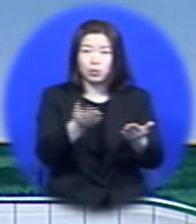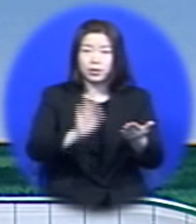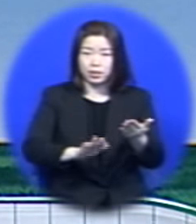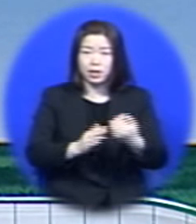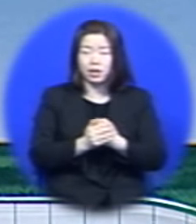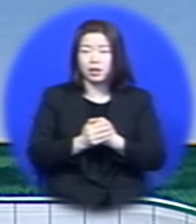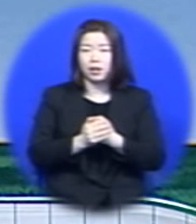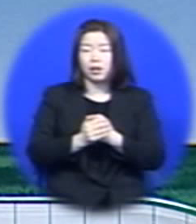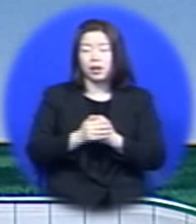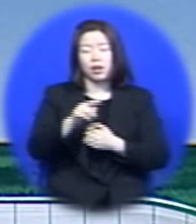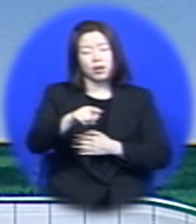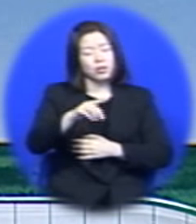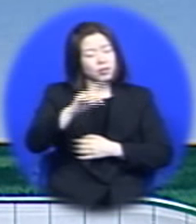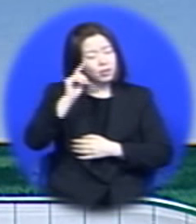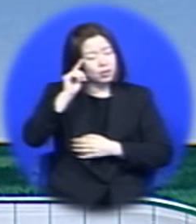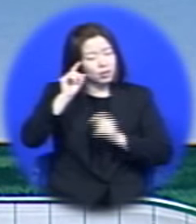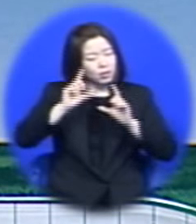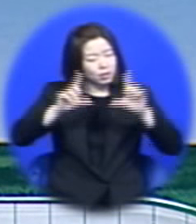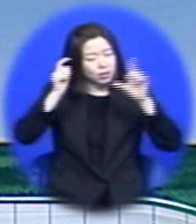그날 새벽에